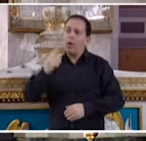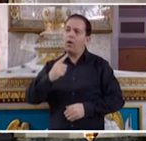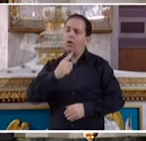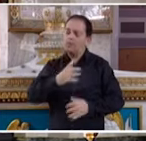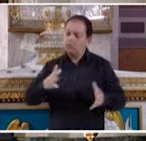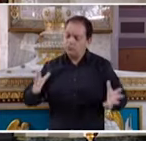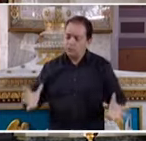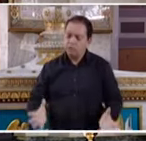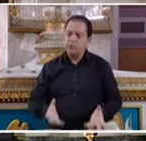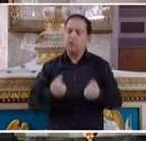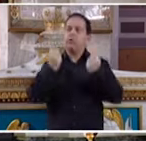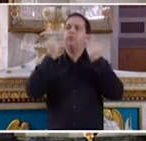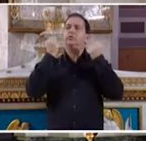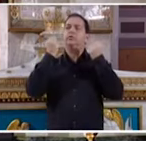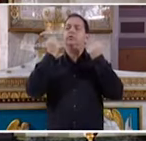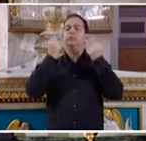σώσον